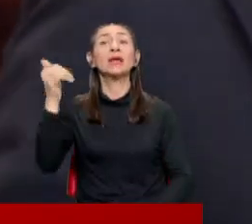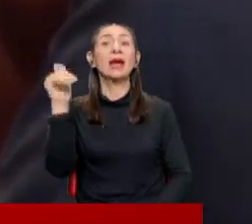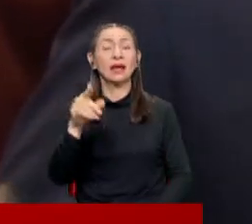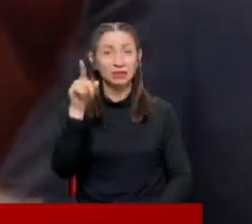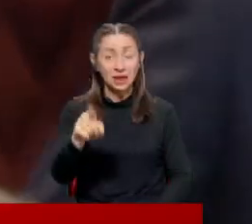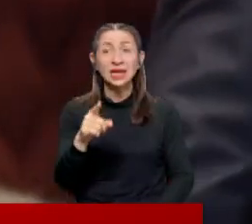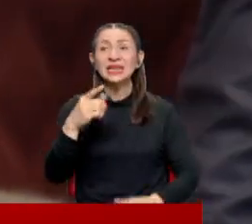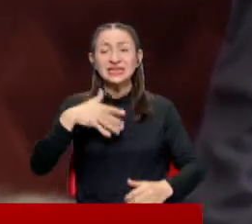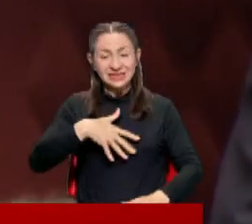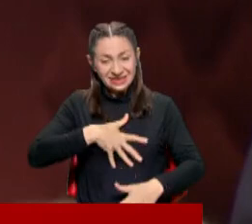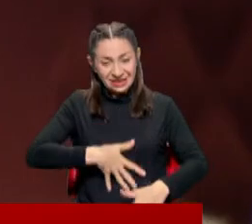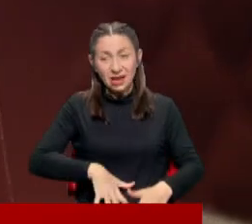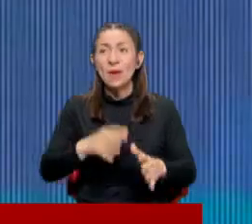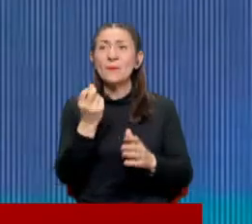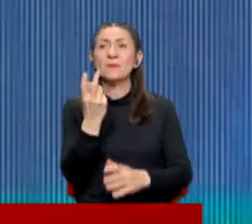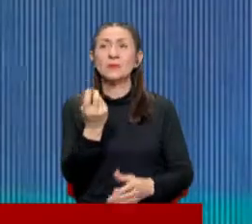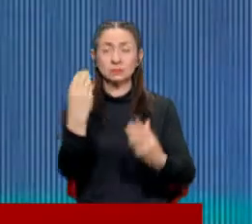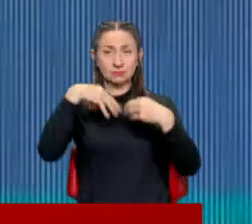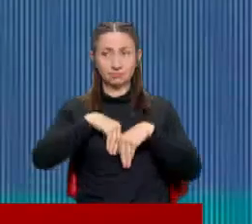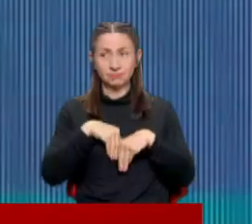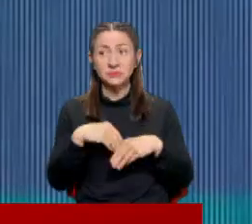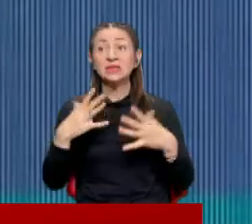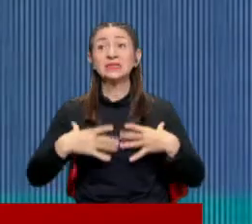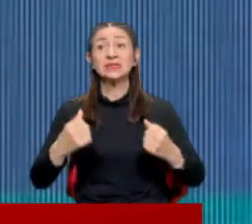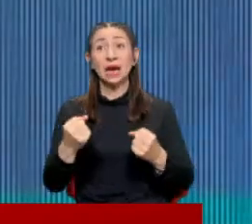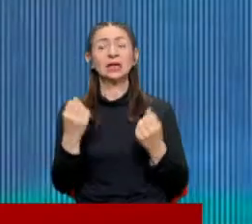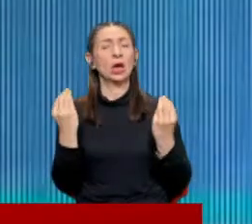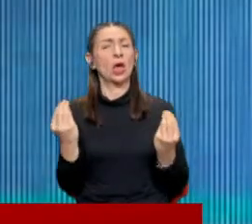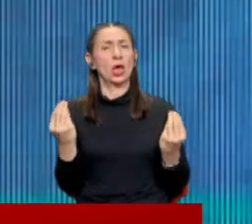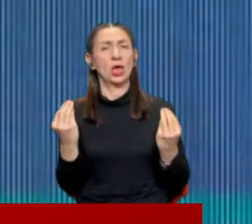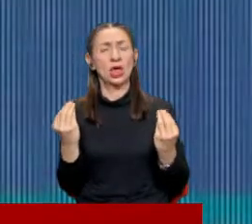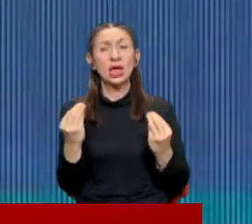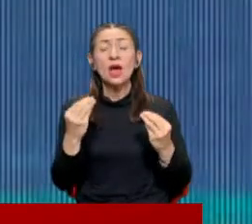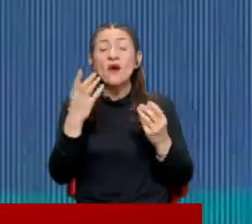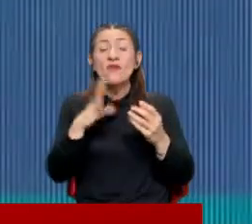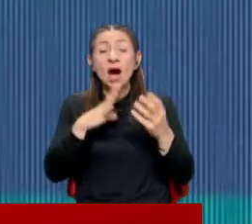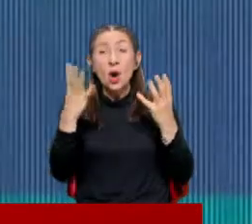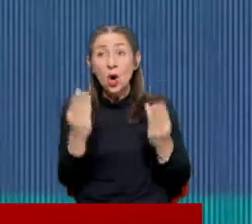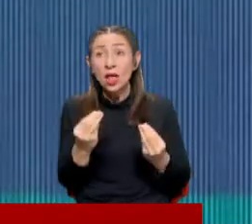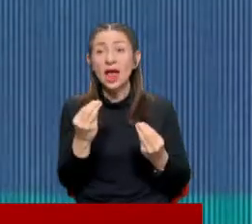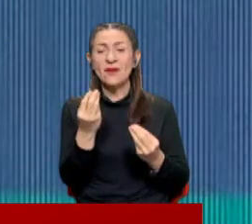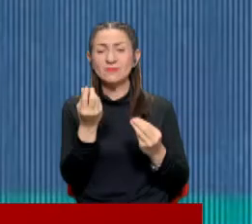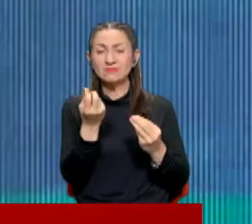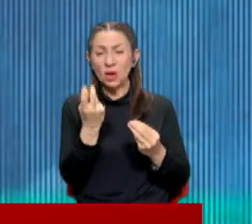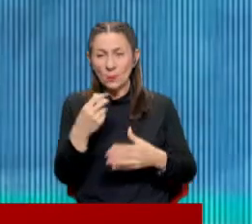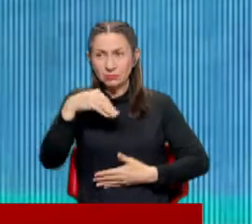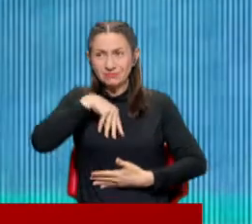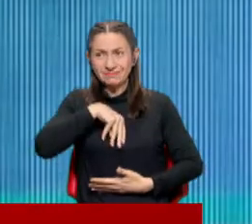geldi. Sindirim sistemi enfeksiyonu dedi. Sağlık durumu gayet iyi. Geçirmiş olduğu